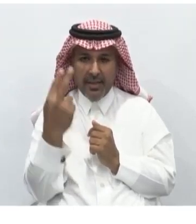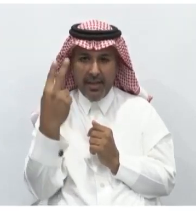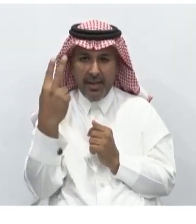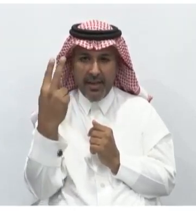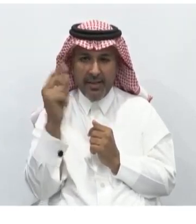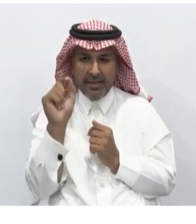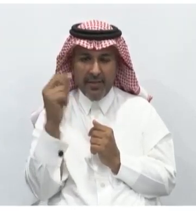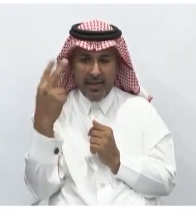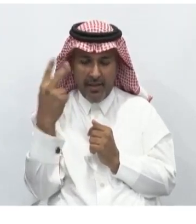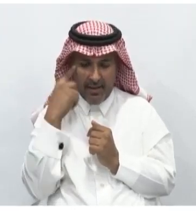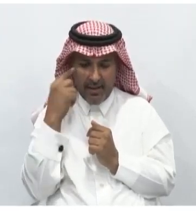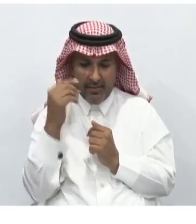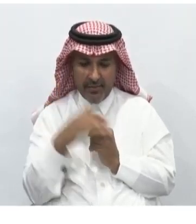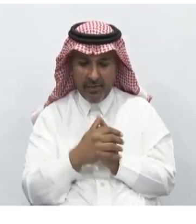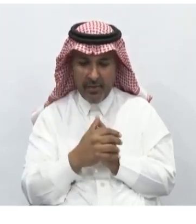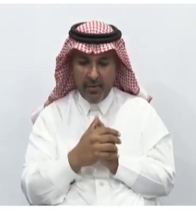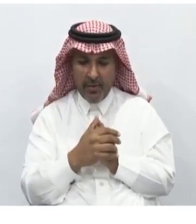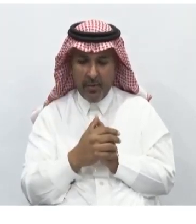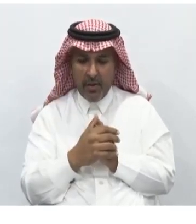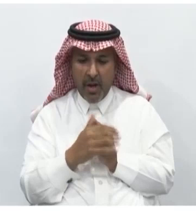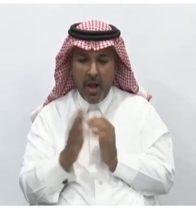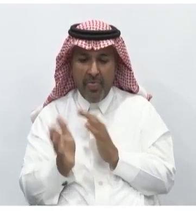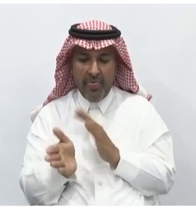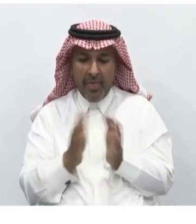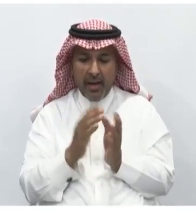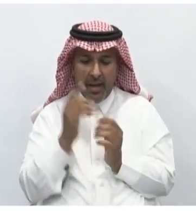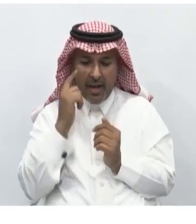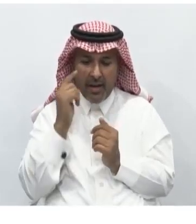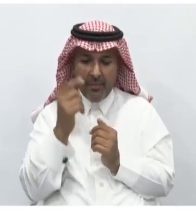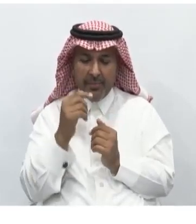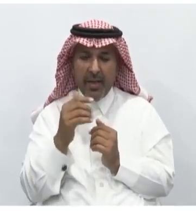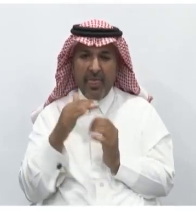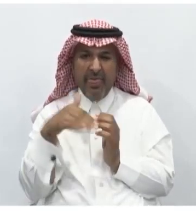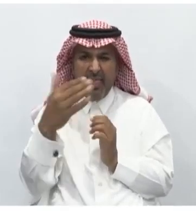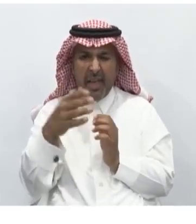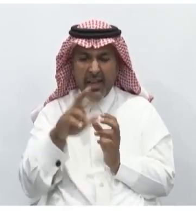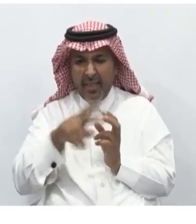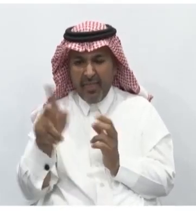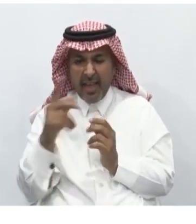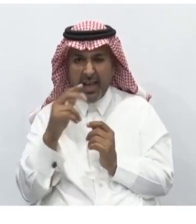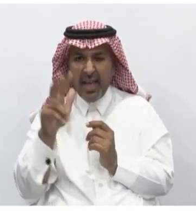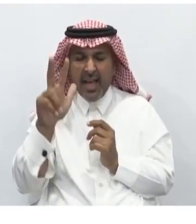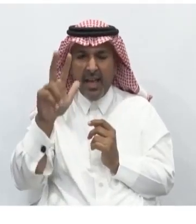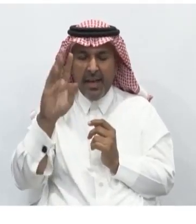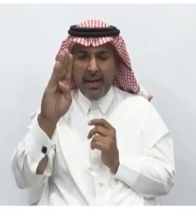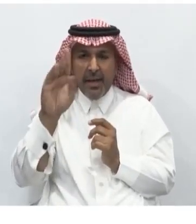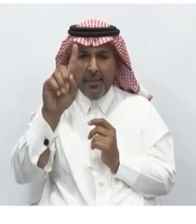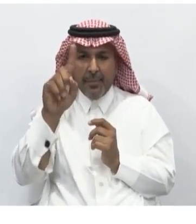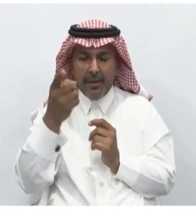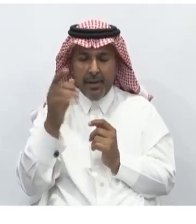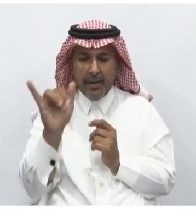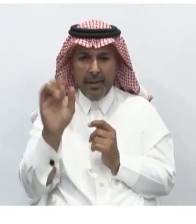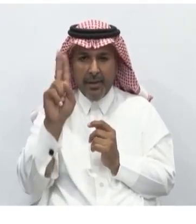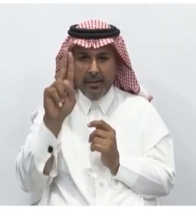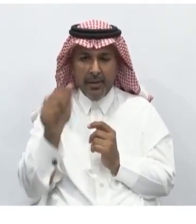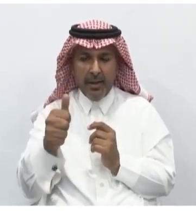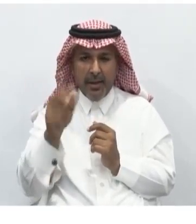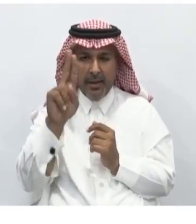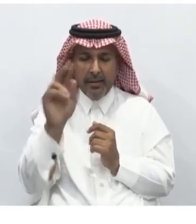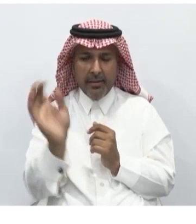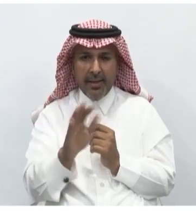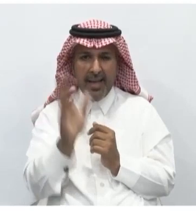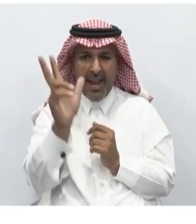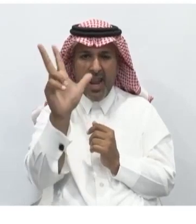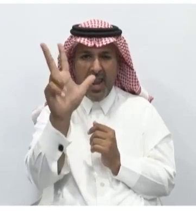نحسب الكتلة المولية للمركب. الكتلة المولية لكبريتات النحاس 159.6 جرام